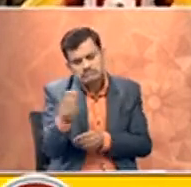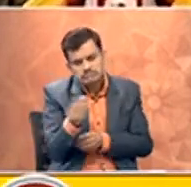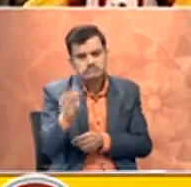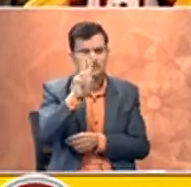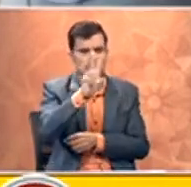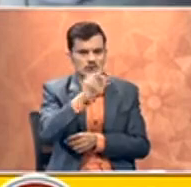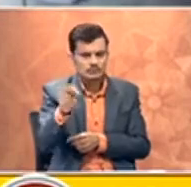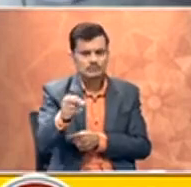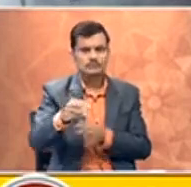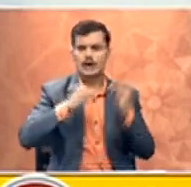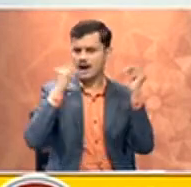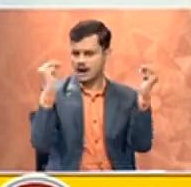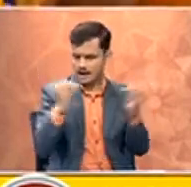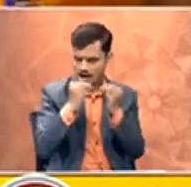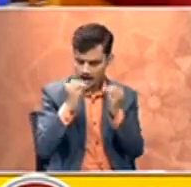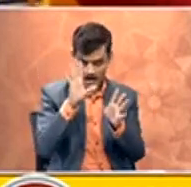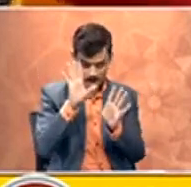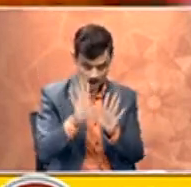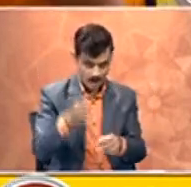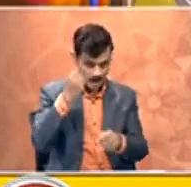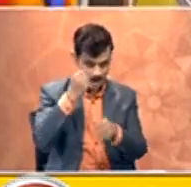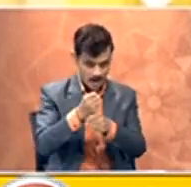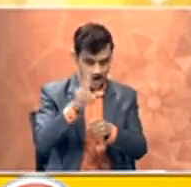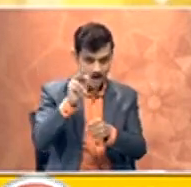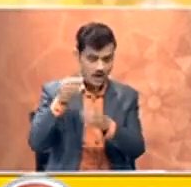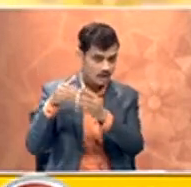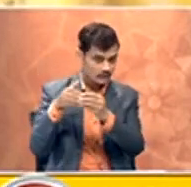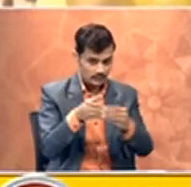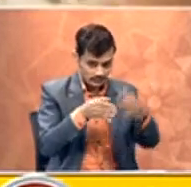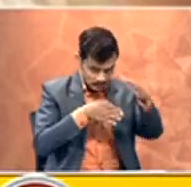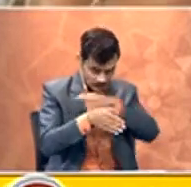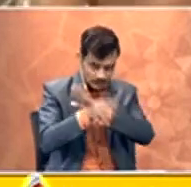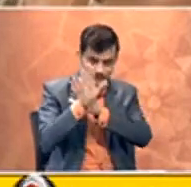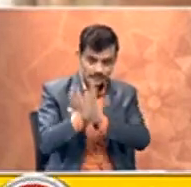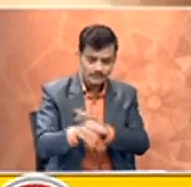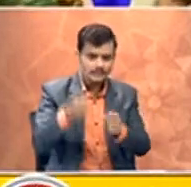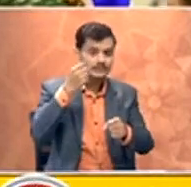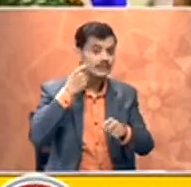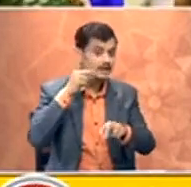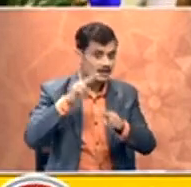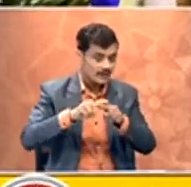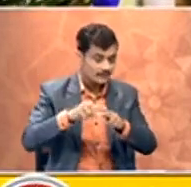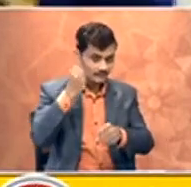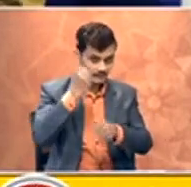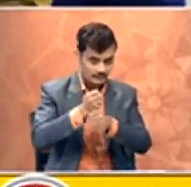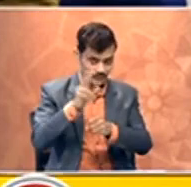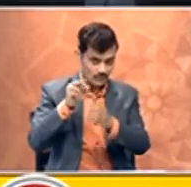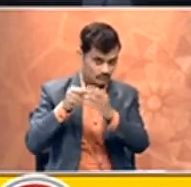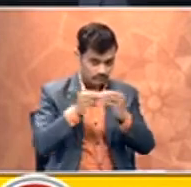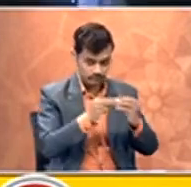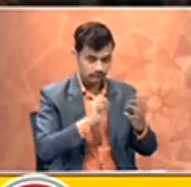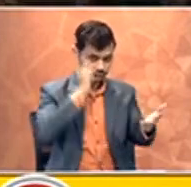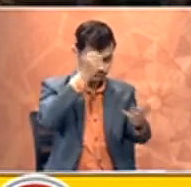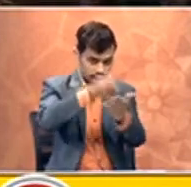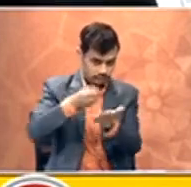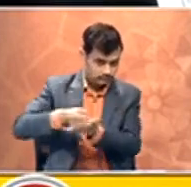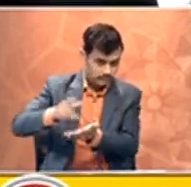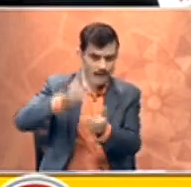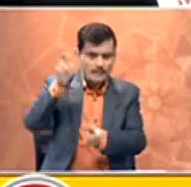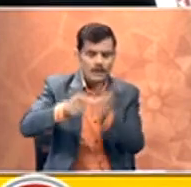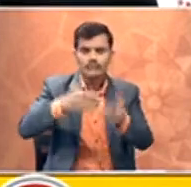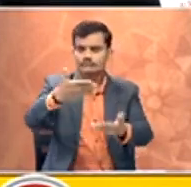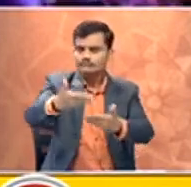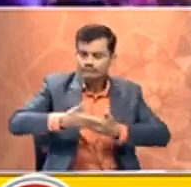आयोजन किया गया। G20 डेलीगेट्स जहां भी गए वहां लोगों ने गर्मजोशी से उनका स्वागत